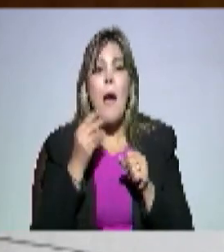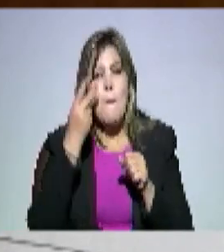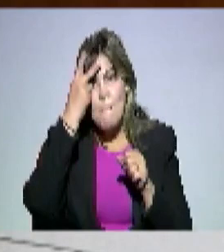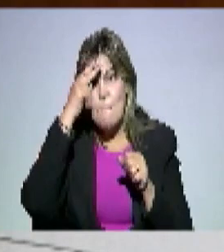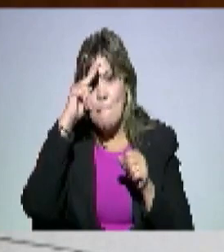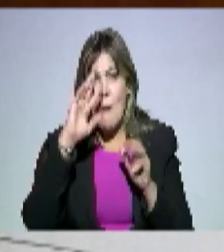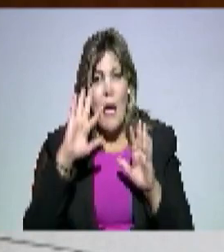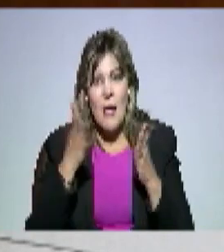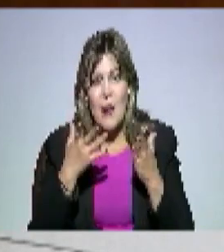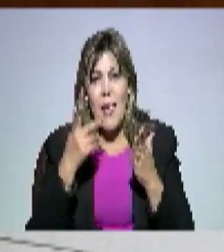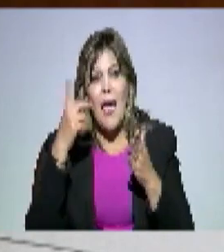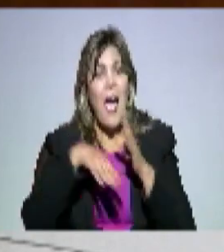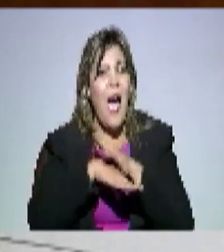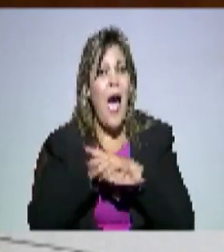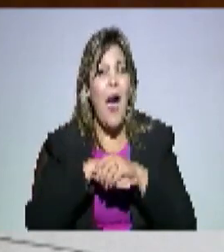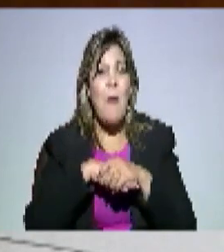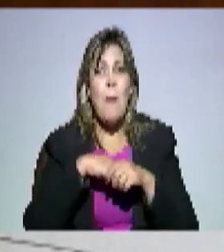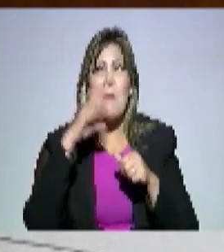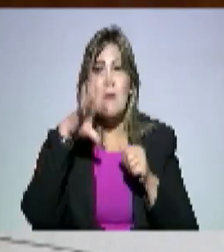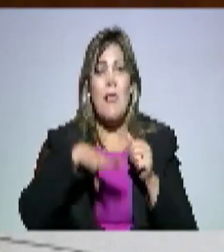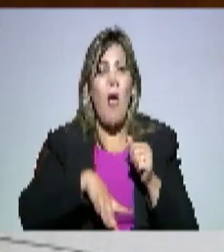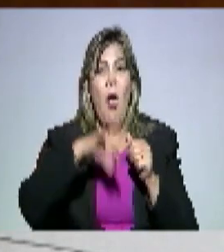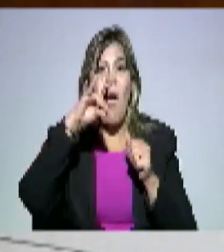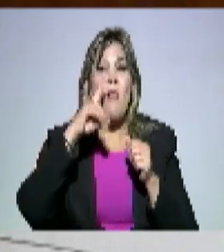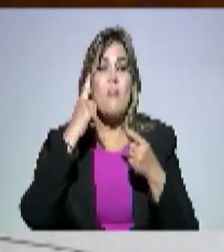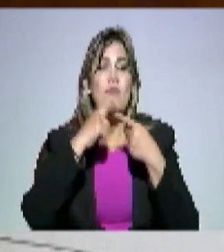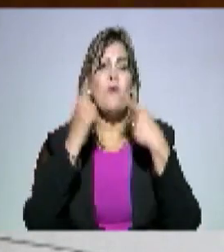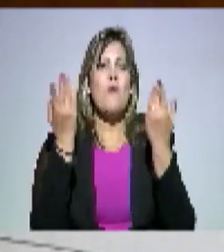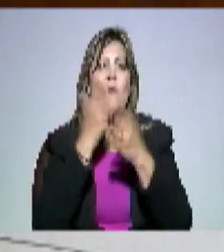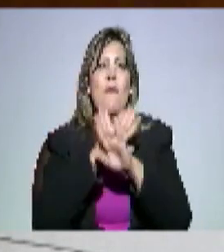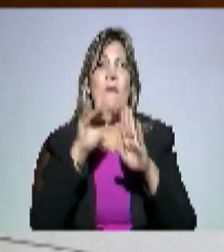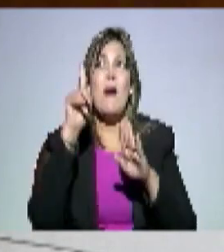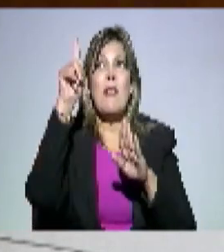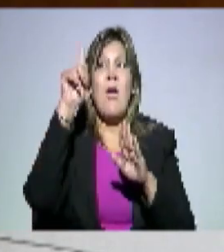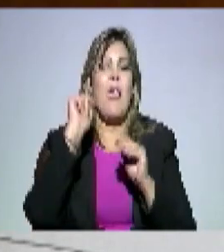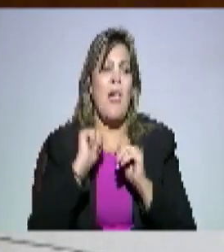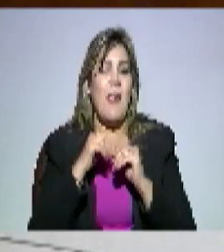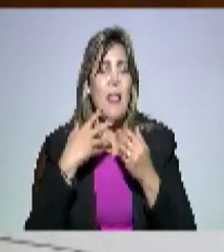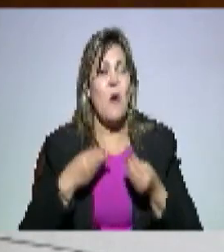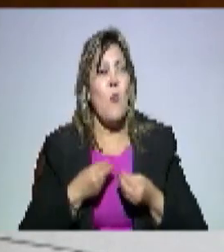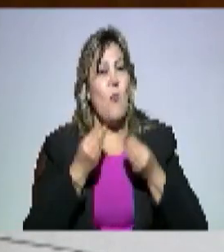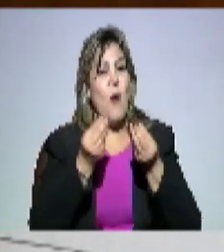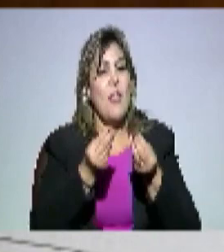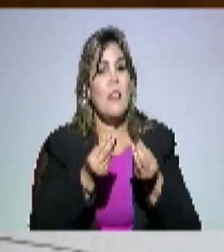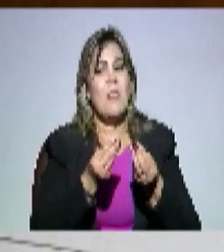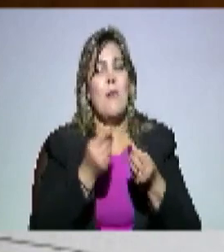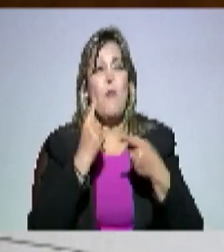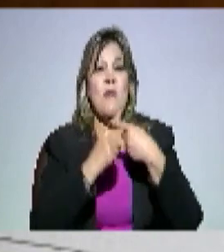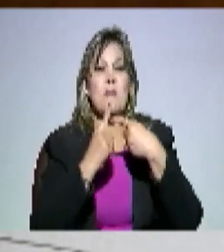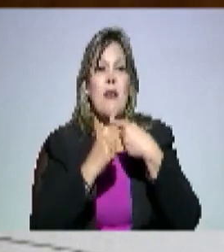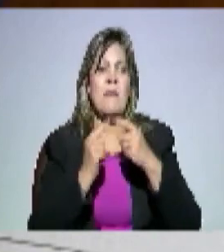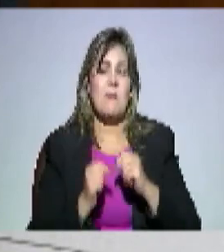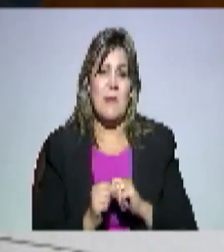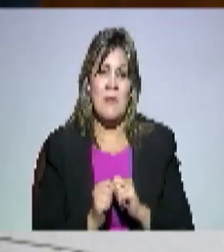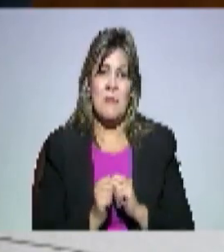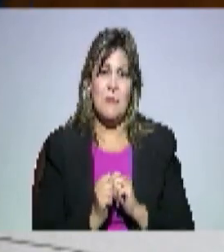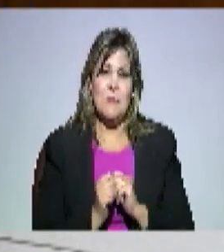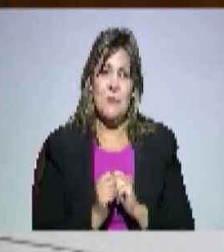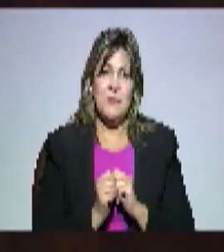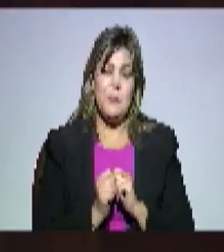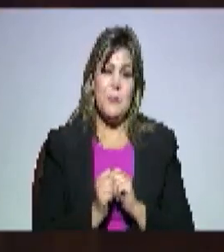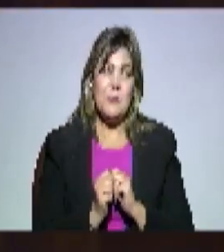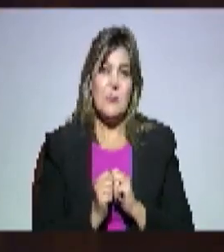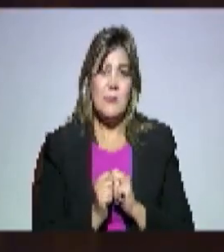الى عمل المسيح الخلاصي والفداء اللي قدمه ربنا يسوع المسيح لكل مجد على عود الصليب